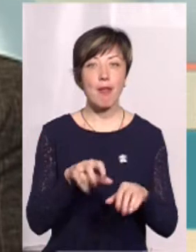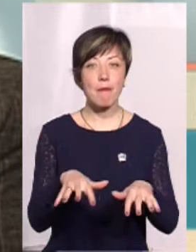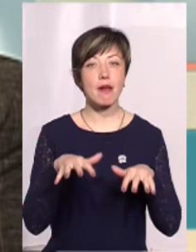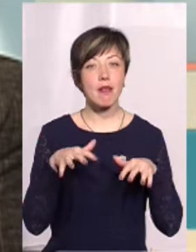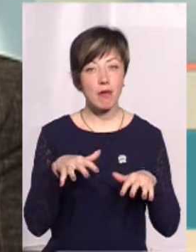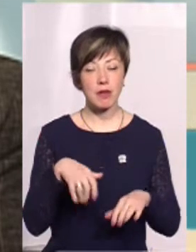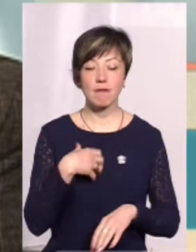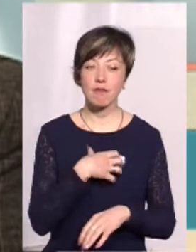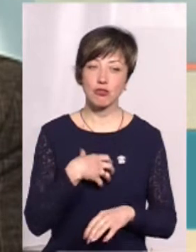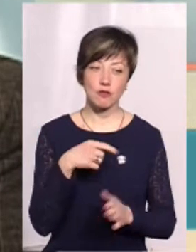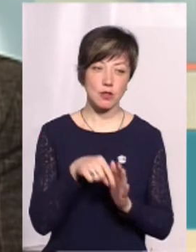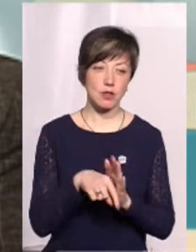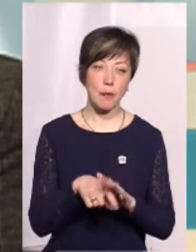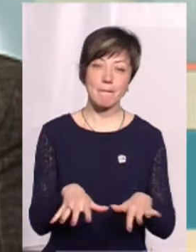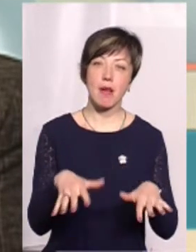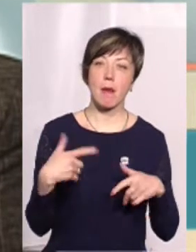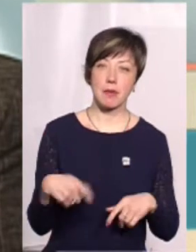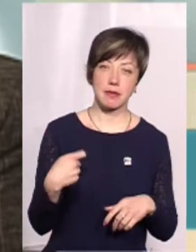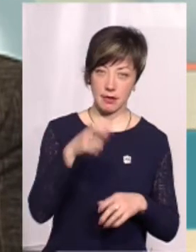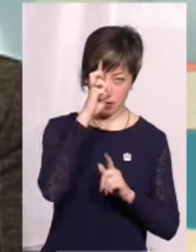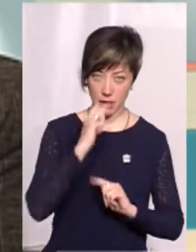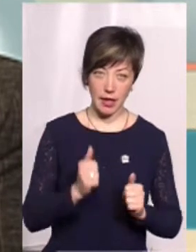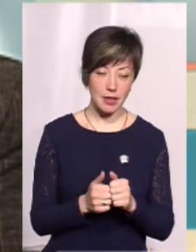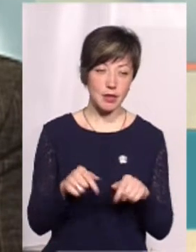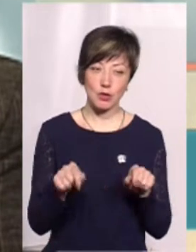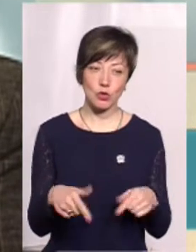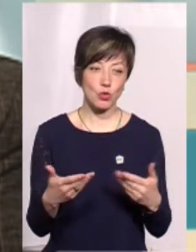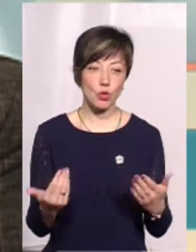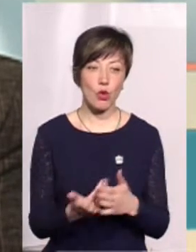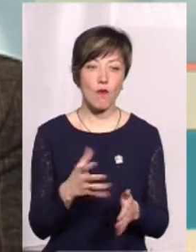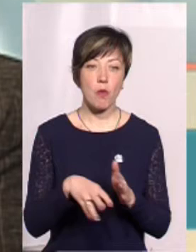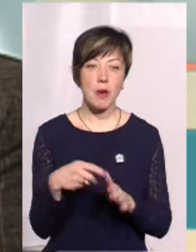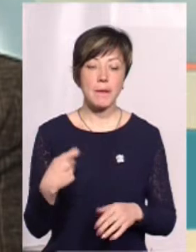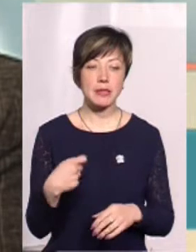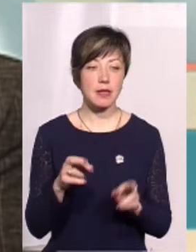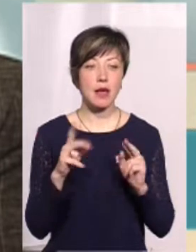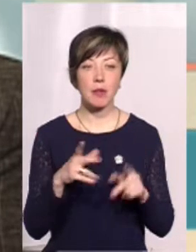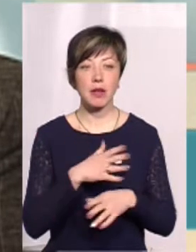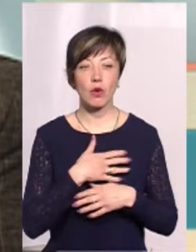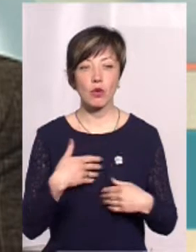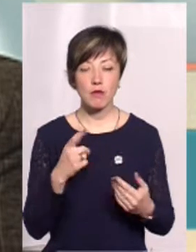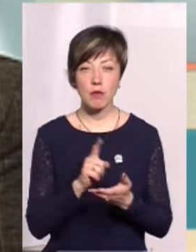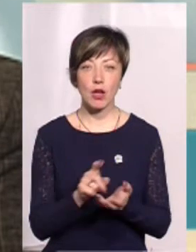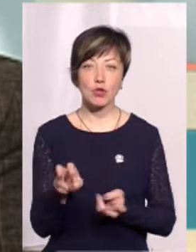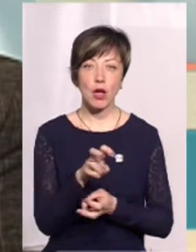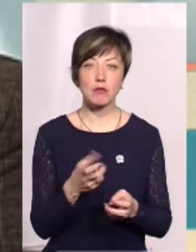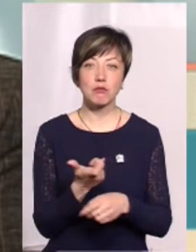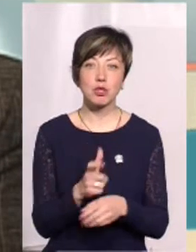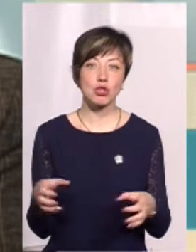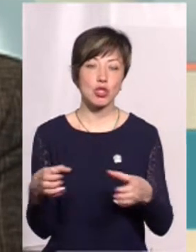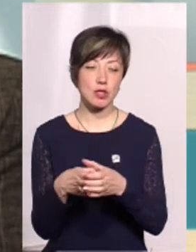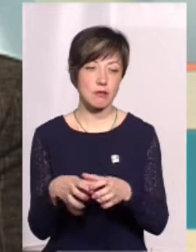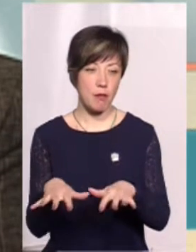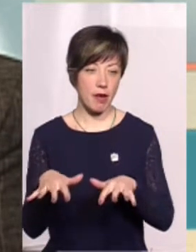парламент грає ключову роль, тому що ми парламентсько-президентська країна. І тут новообраний президент, як би він не хотів, він має шукати більшість в парламенті, має